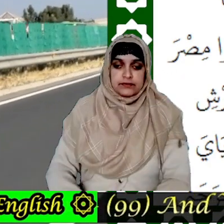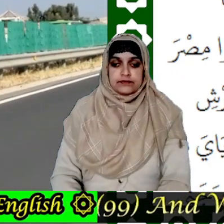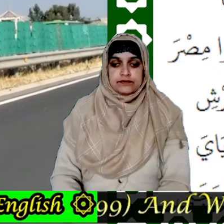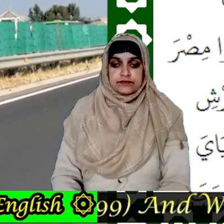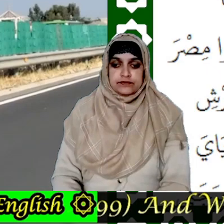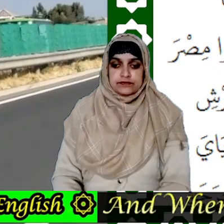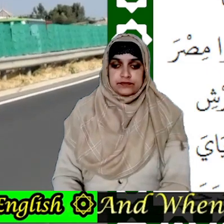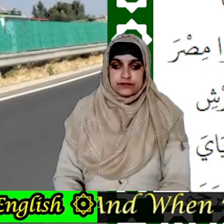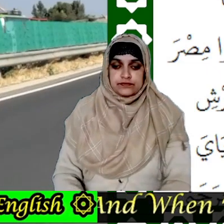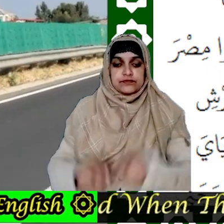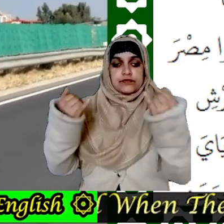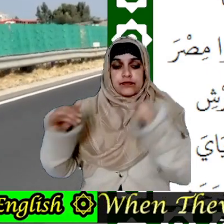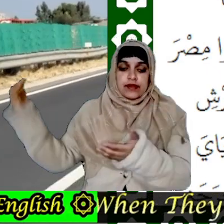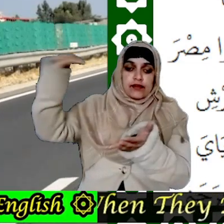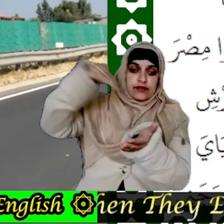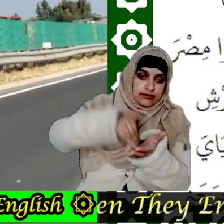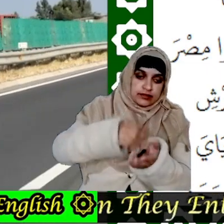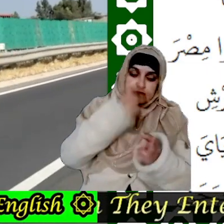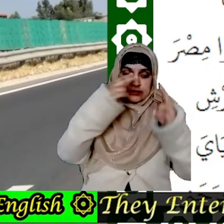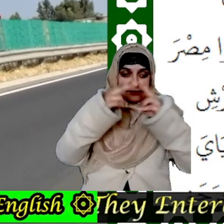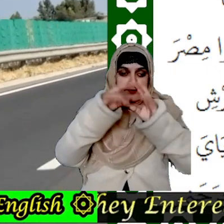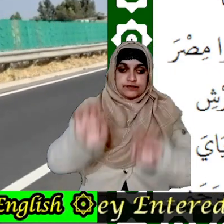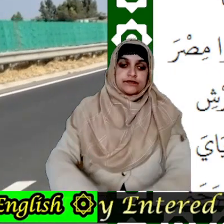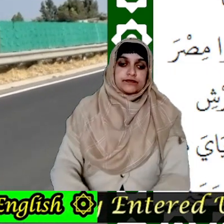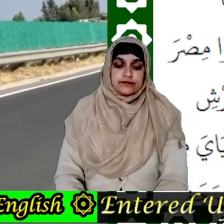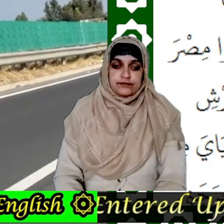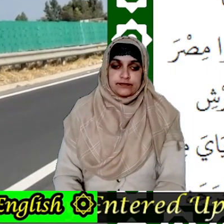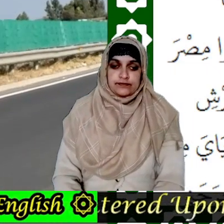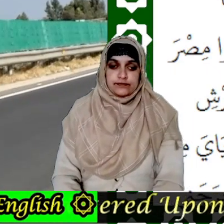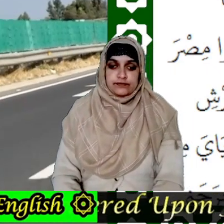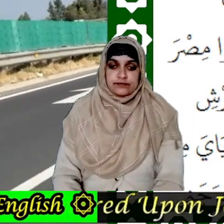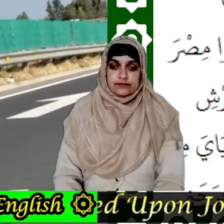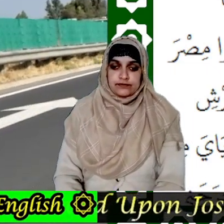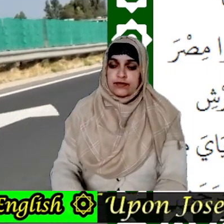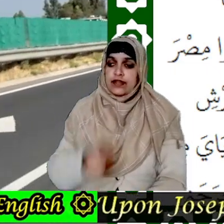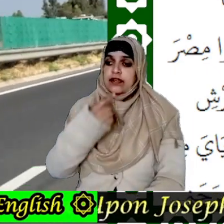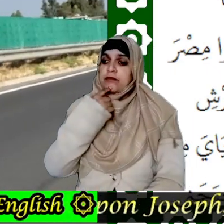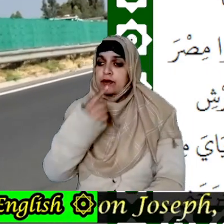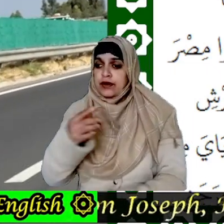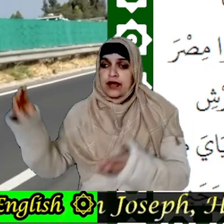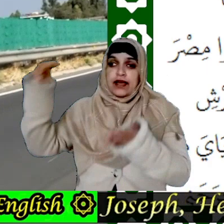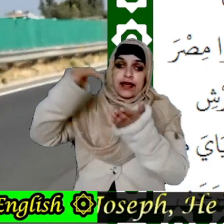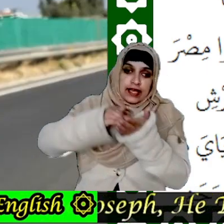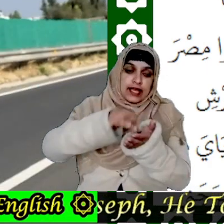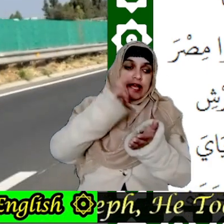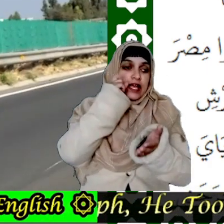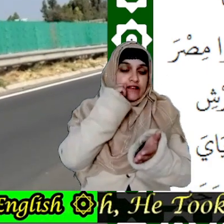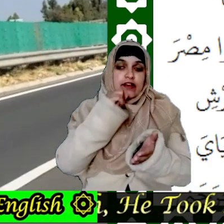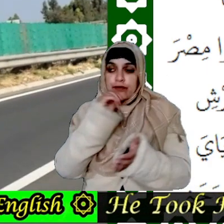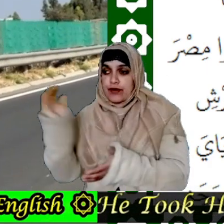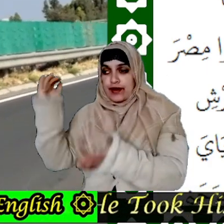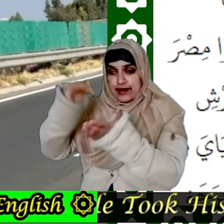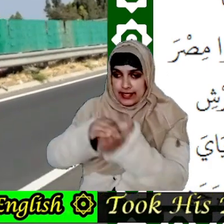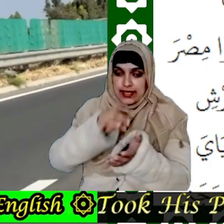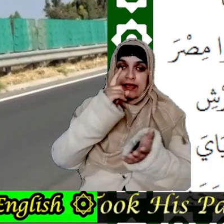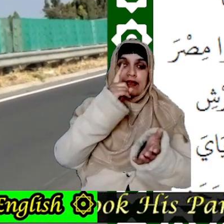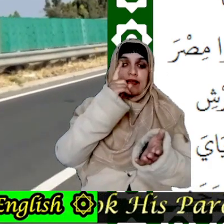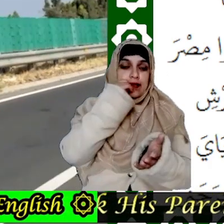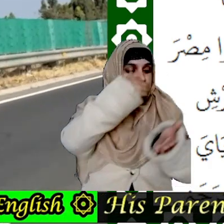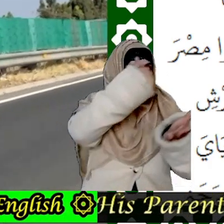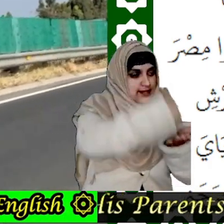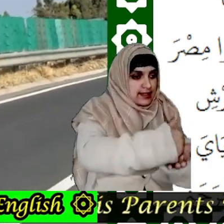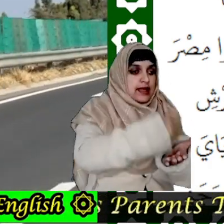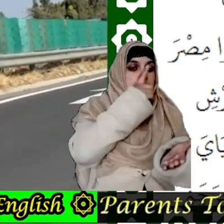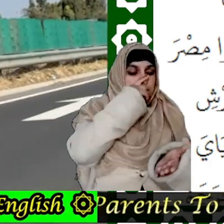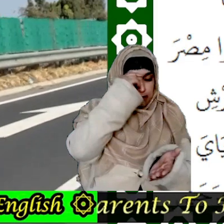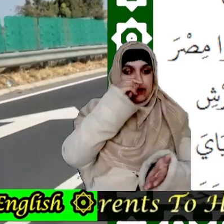بدي فيه gaba gandi hundi dhaqeef kana iddu amat afurtan jaanye amma zaahirri ayaata abbaani saatini ni jiran